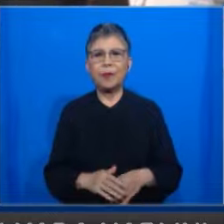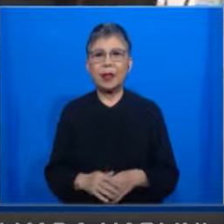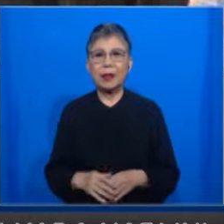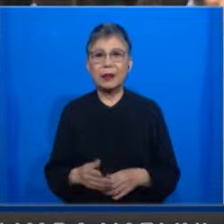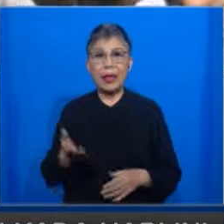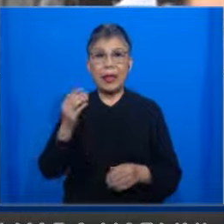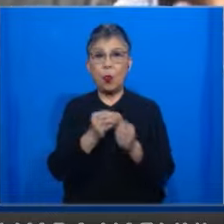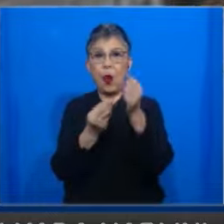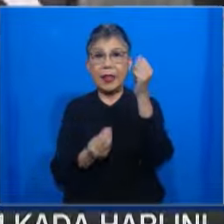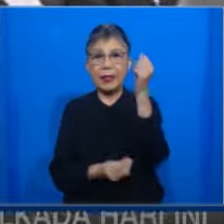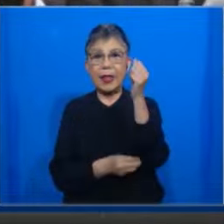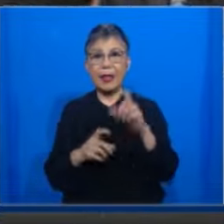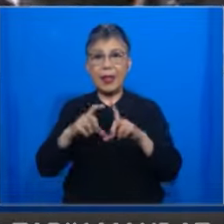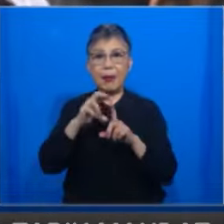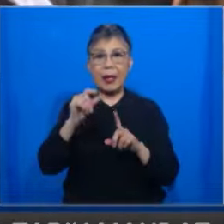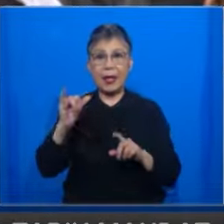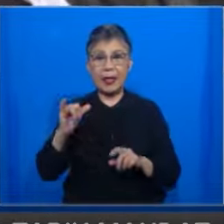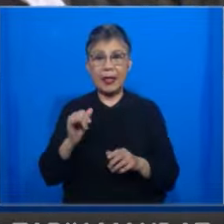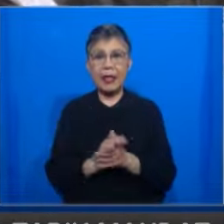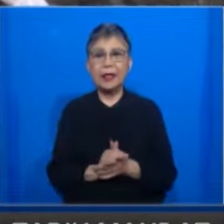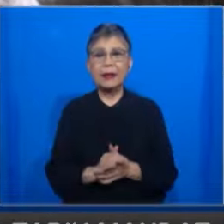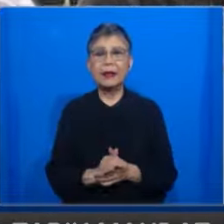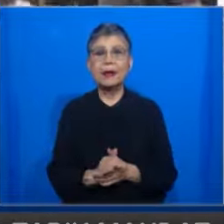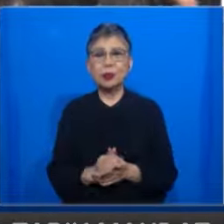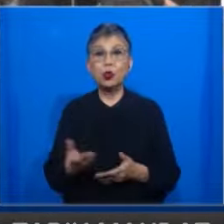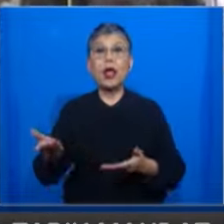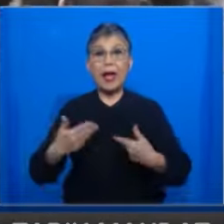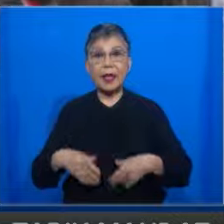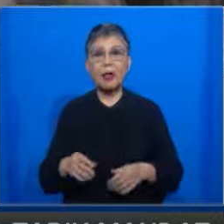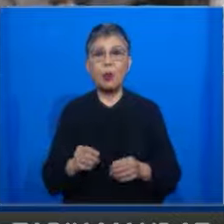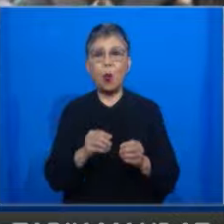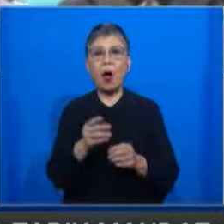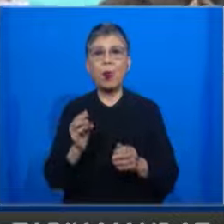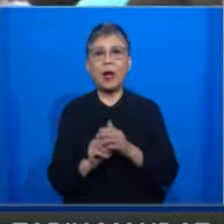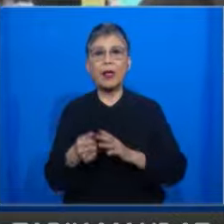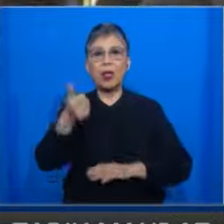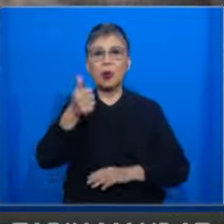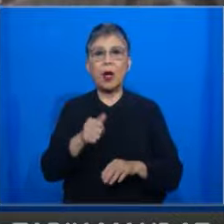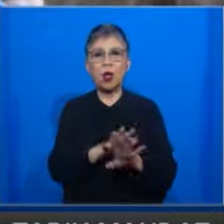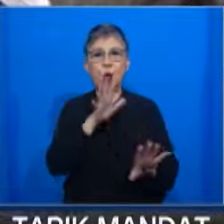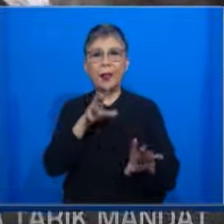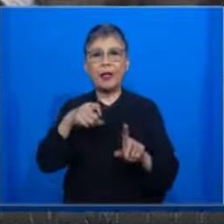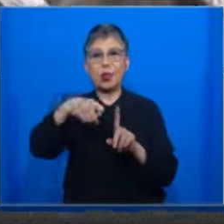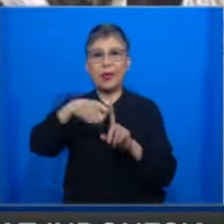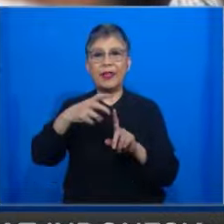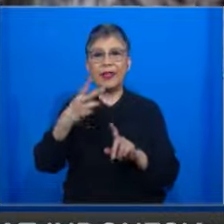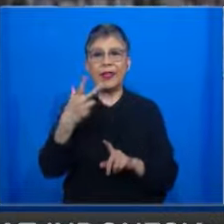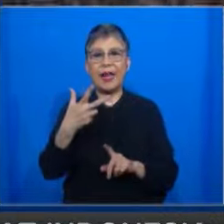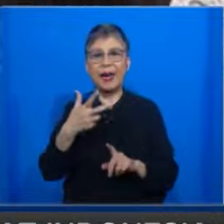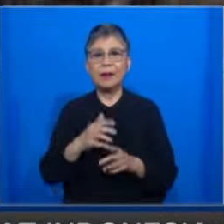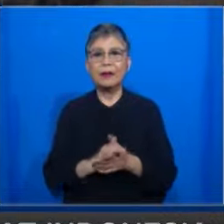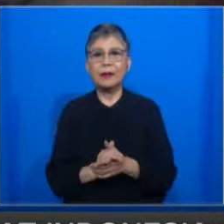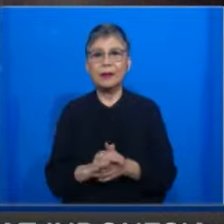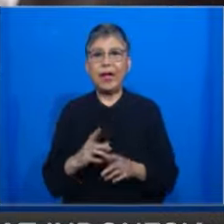tadi perwakilan dari DPR, perwakilan dari Badan Legislasi, yaitu Wakil Ketua Komisi 3 DPR RI Habibur Rahman